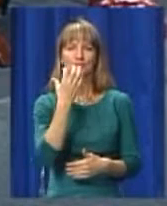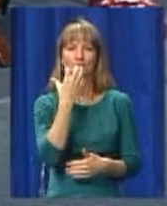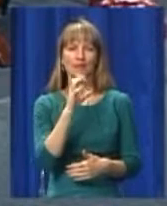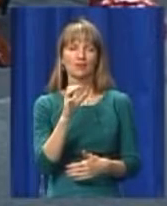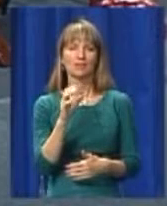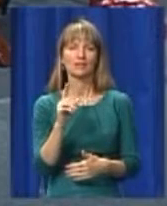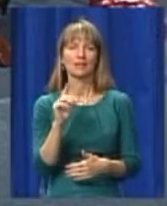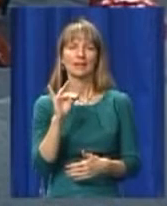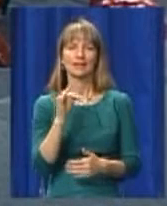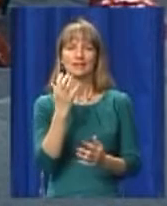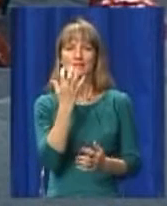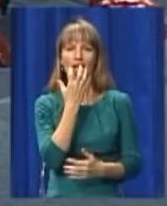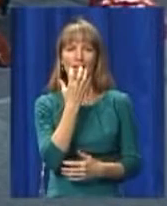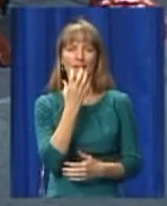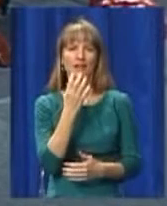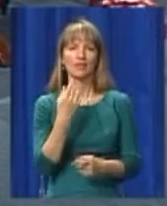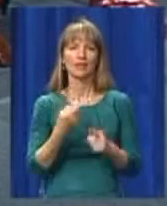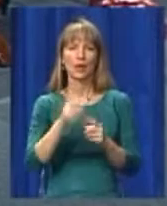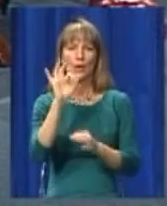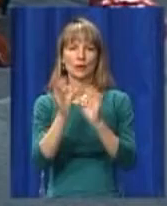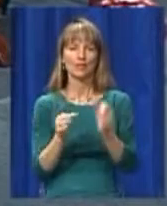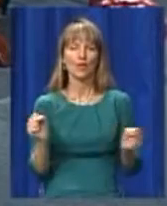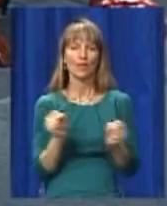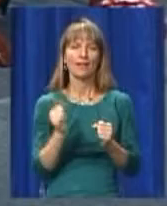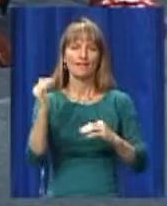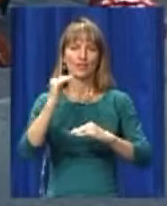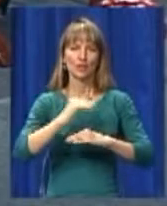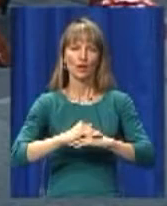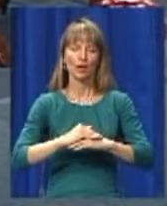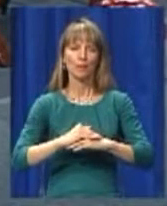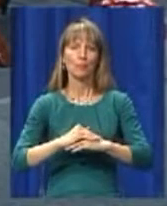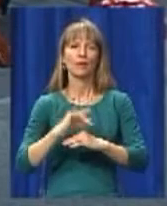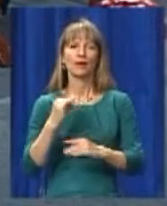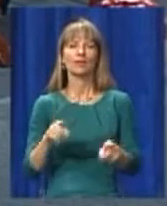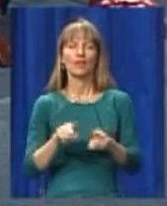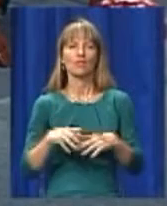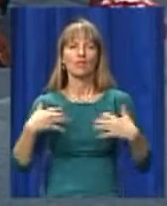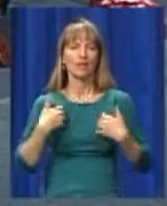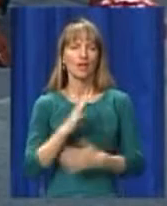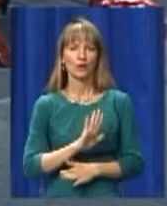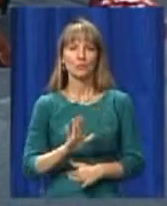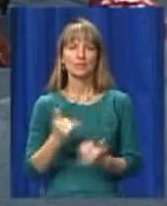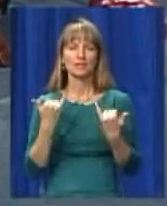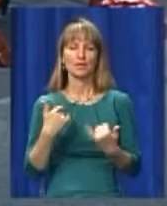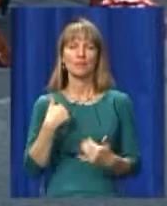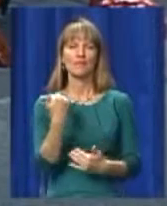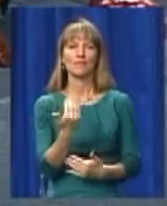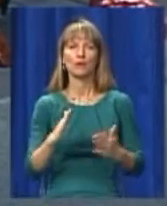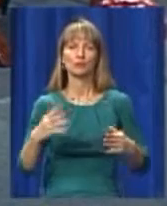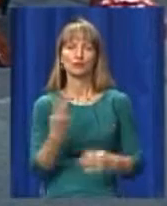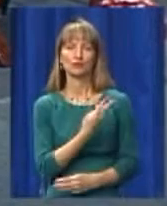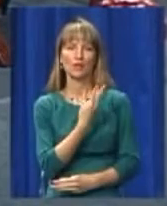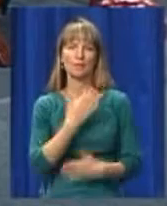Чогось гаряченького, зігрівайтеся цими осінніми холодними вечорами. І також не сумуйте. А зараз ми вам